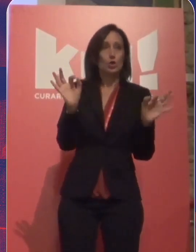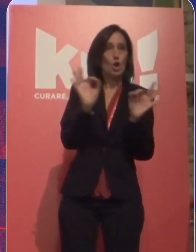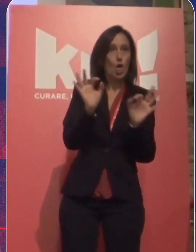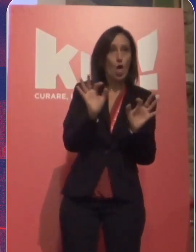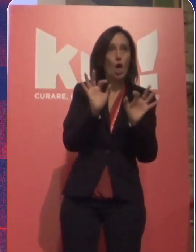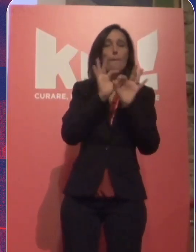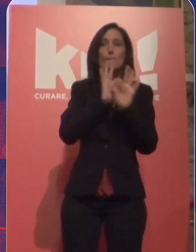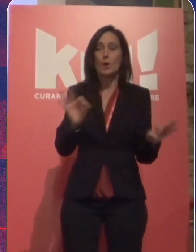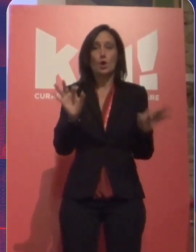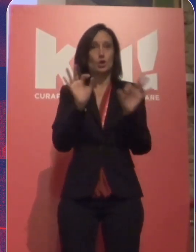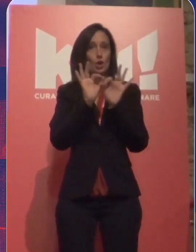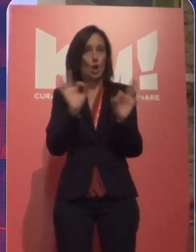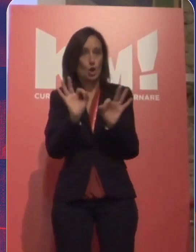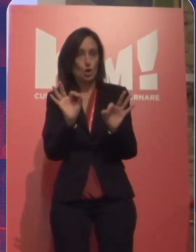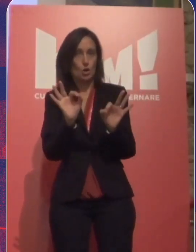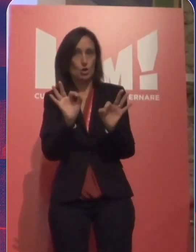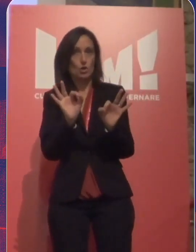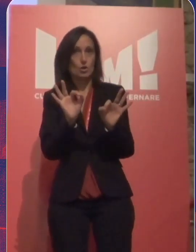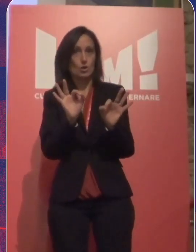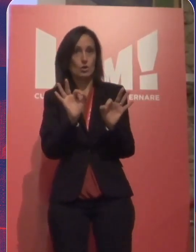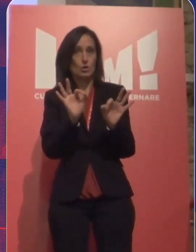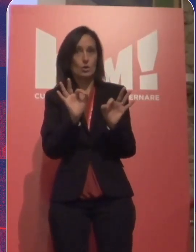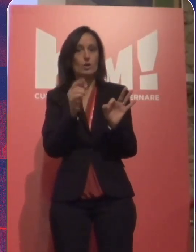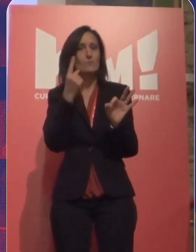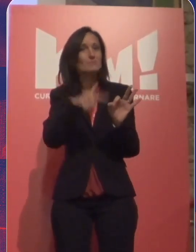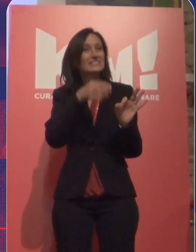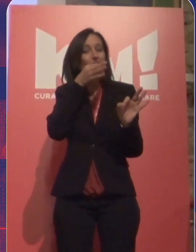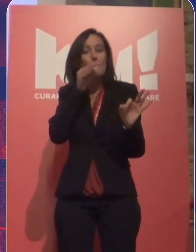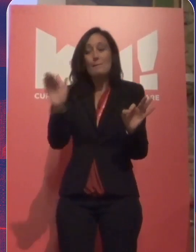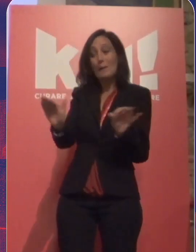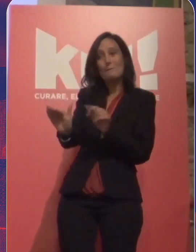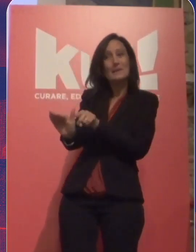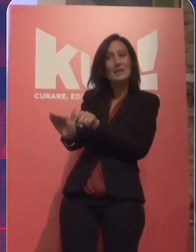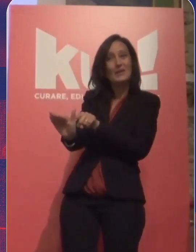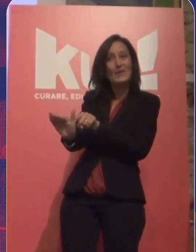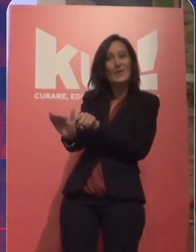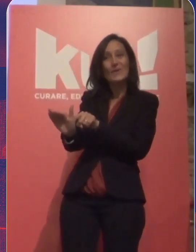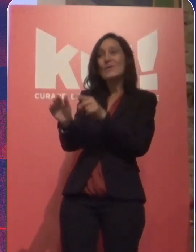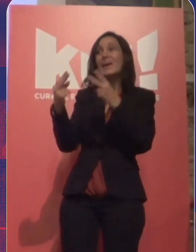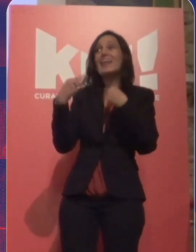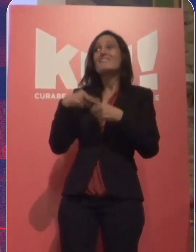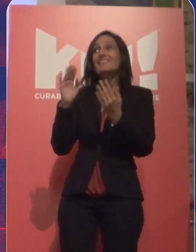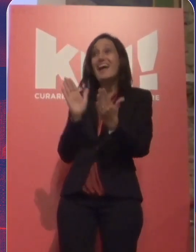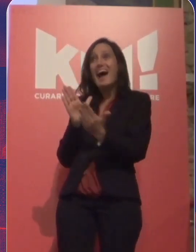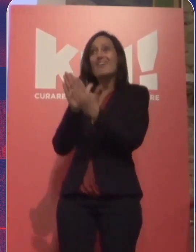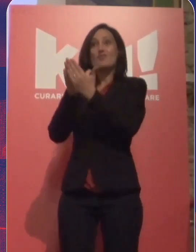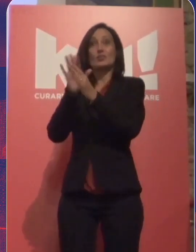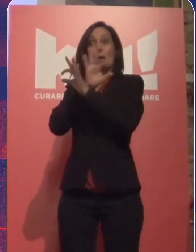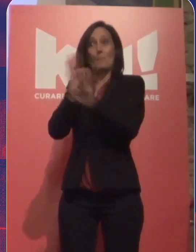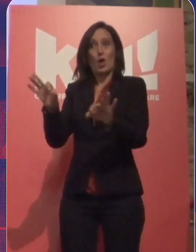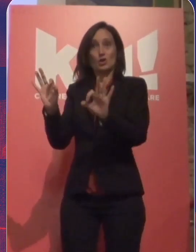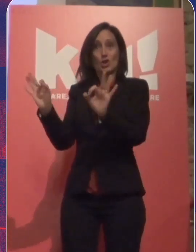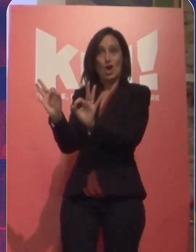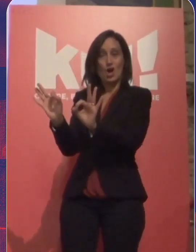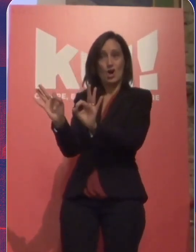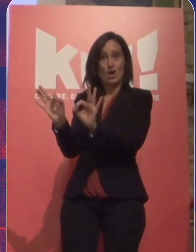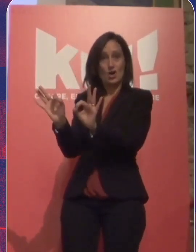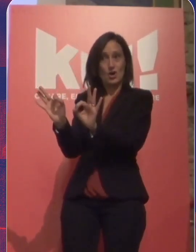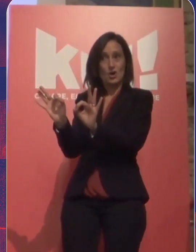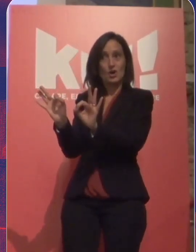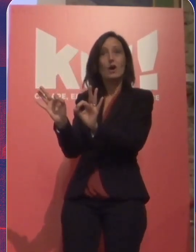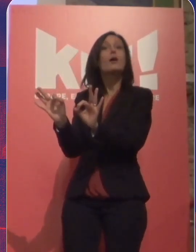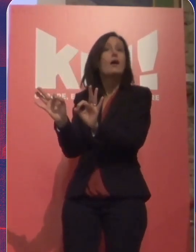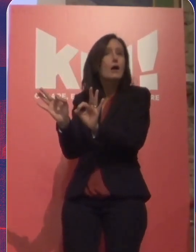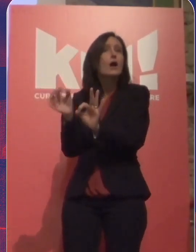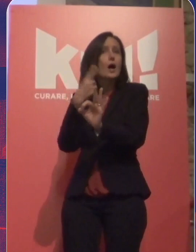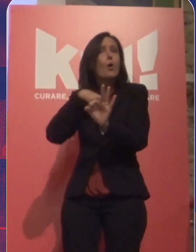fondamentalmente impreparato rispetto alla vita noi ci siamo veramente abbiamo vissuto un'esperienza di regressione in questo